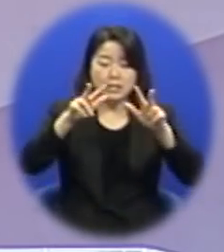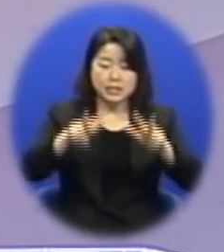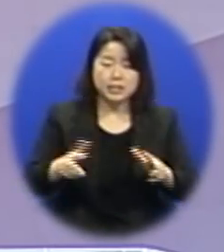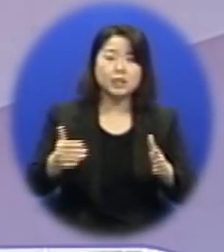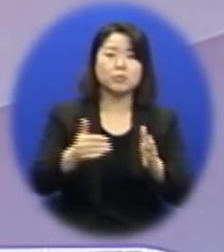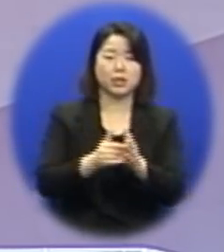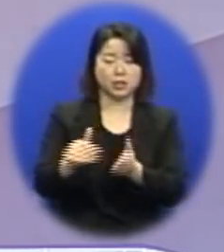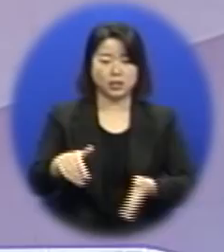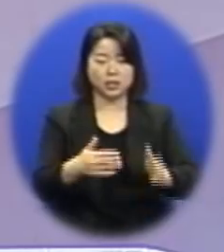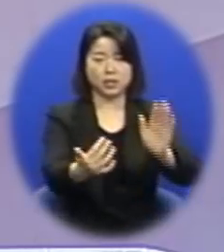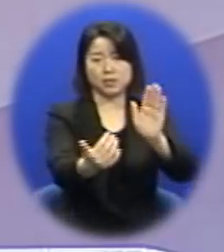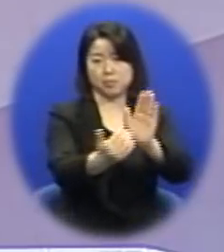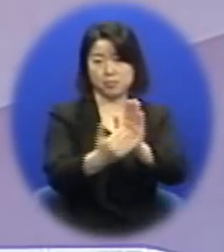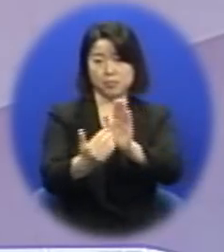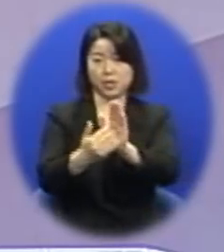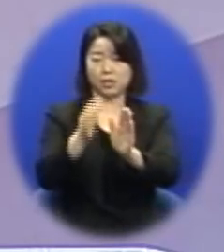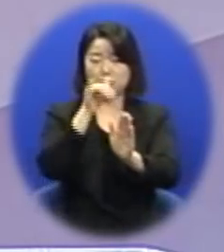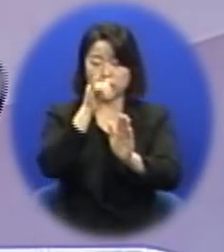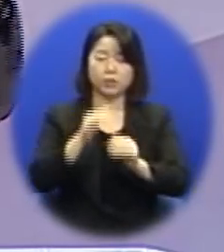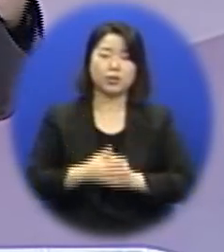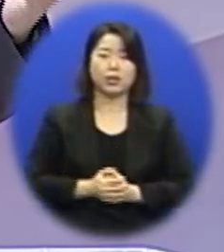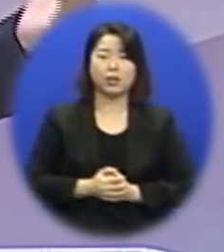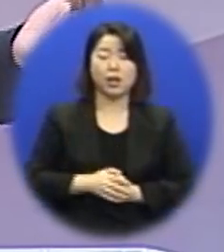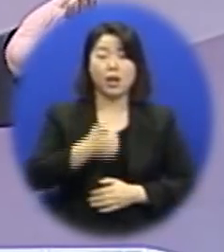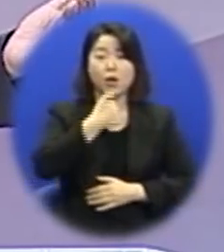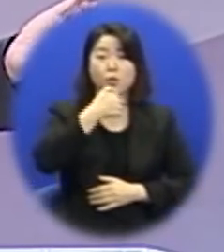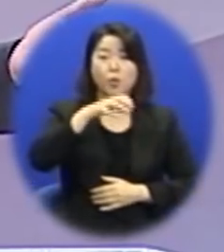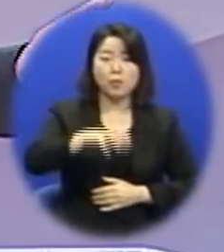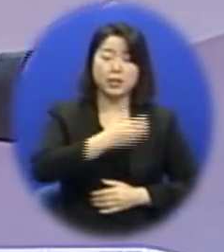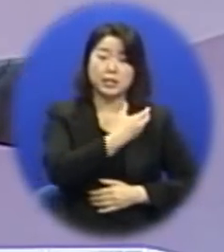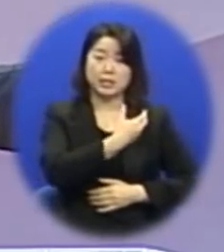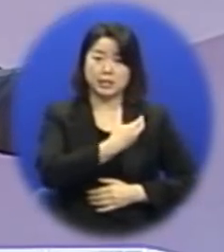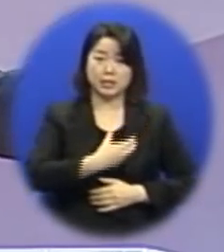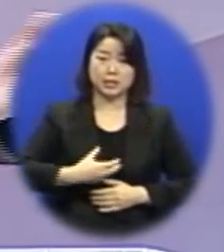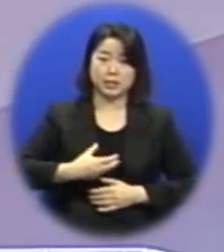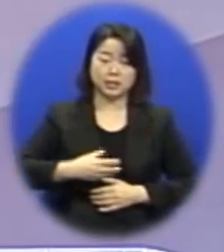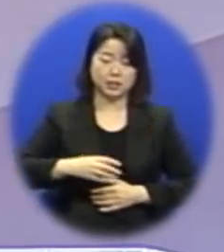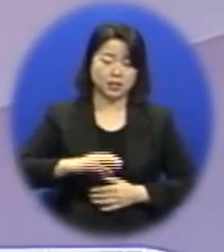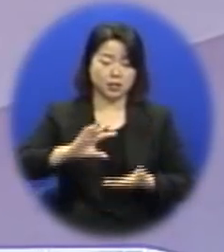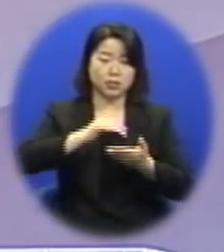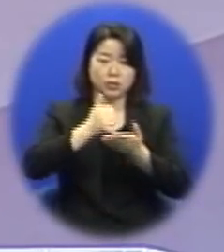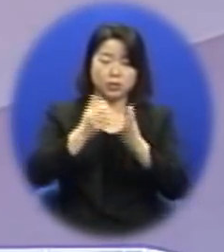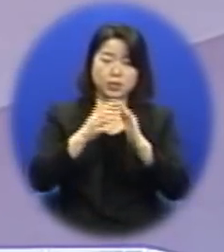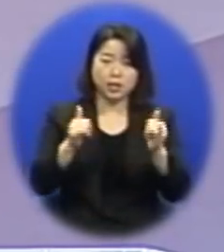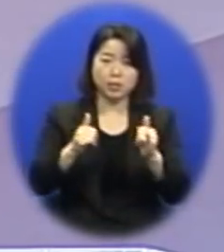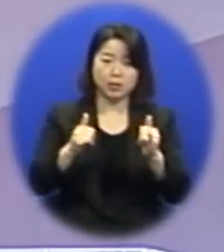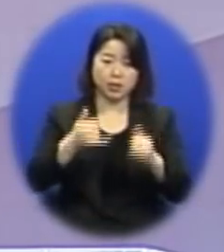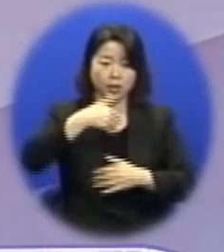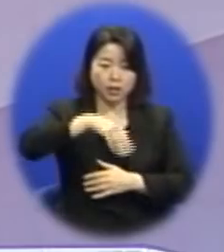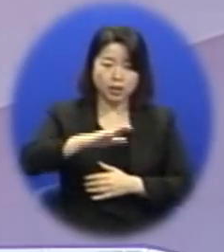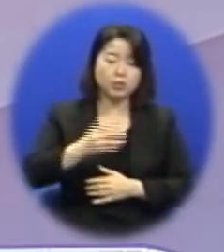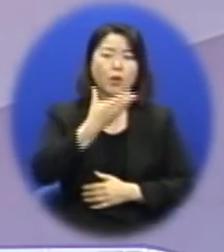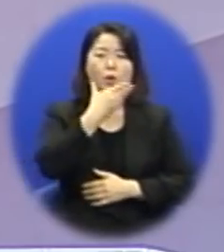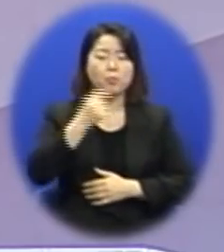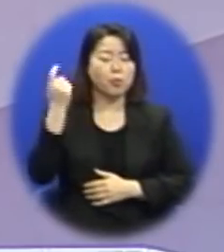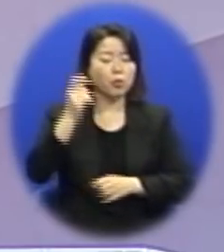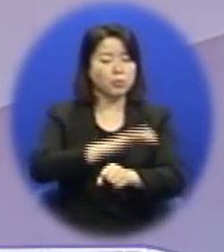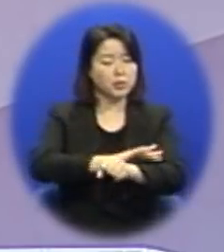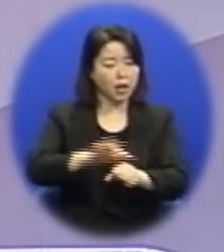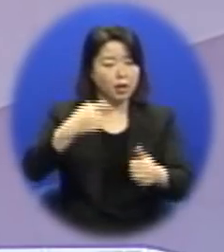길이 막혔다 아니 로마에 있는 그리스도인들에게 가서 복음을 바로 가르치고